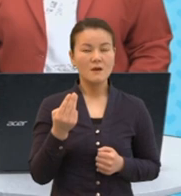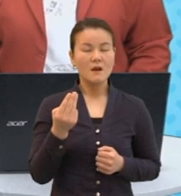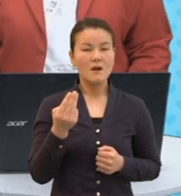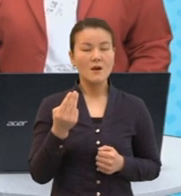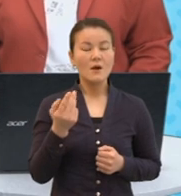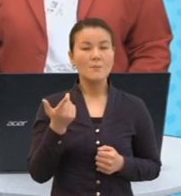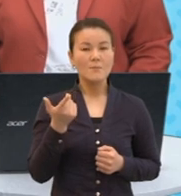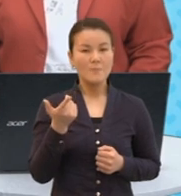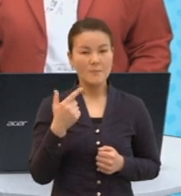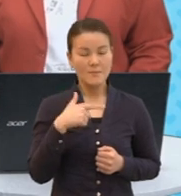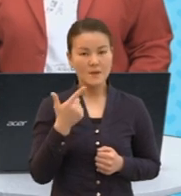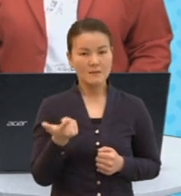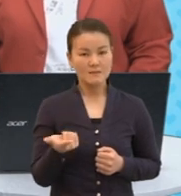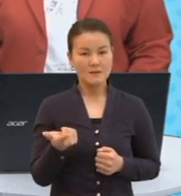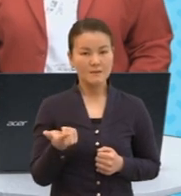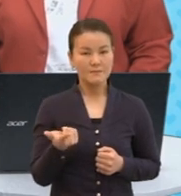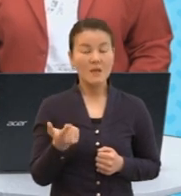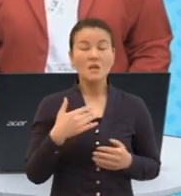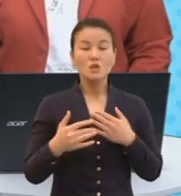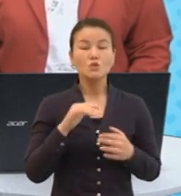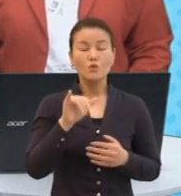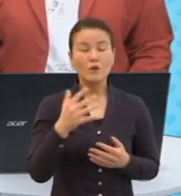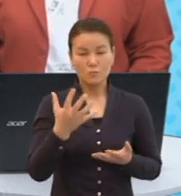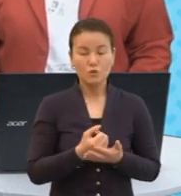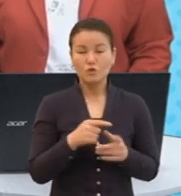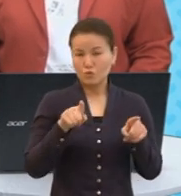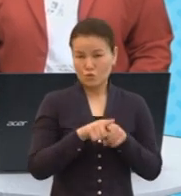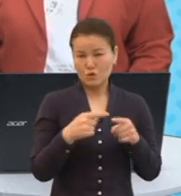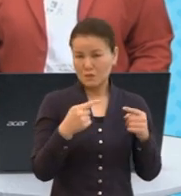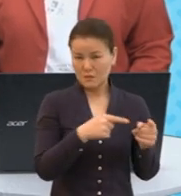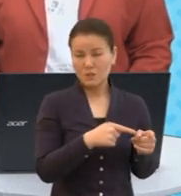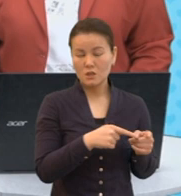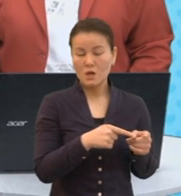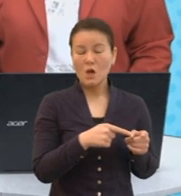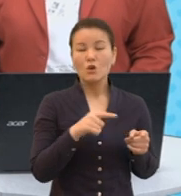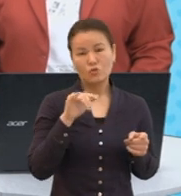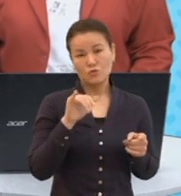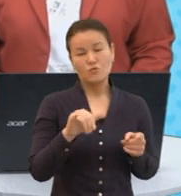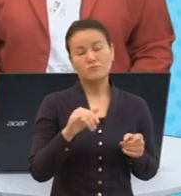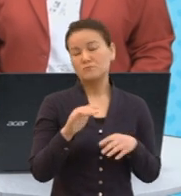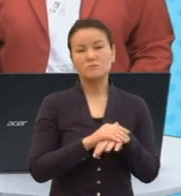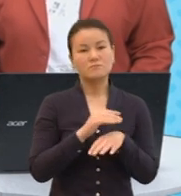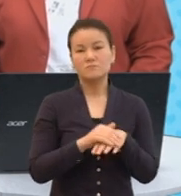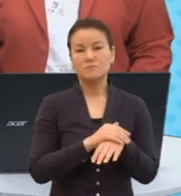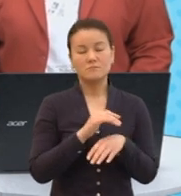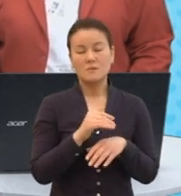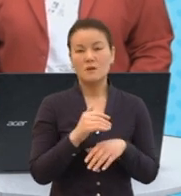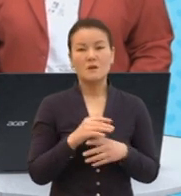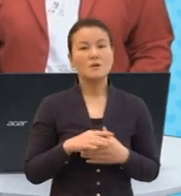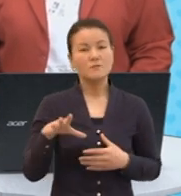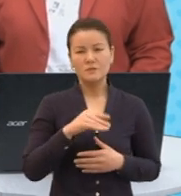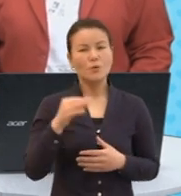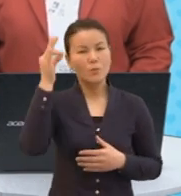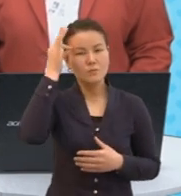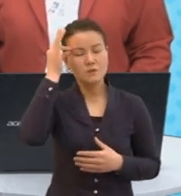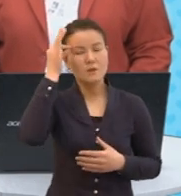Мягкий знак. Если у вас получилось точно так же, вы молодцы. Хорошо помните порядок букв русского